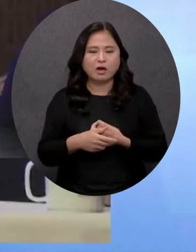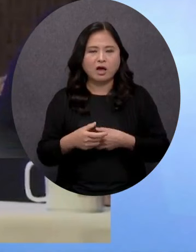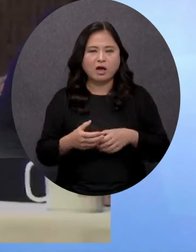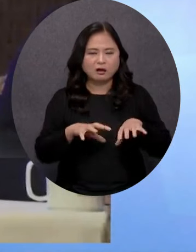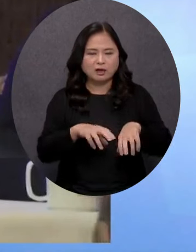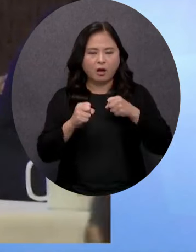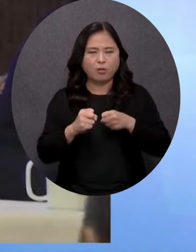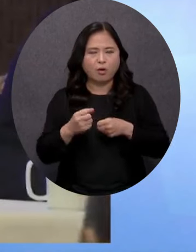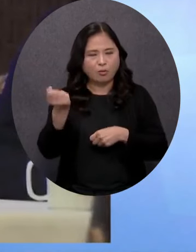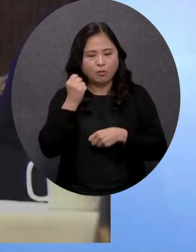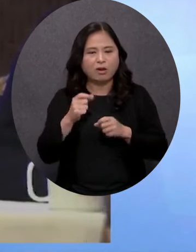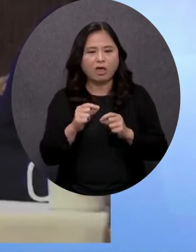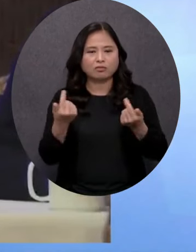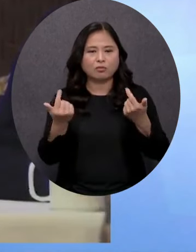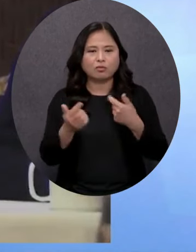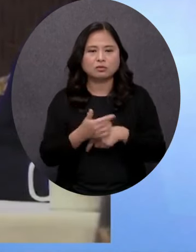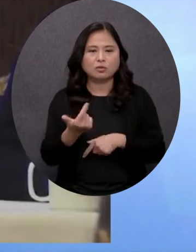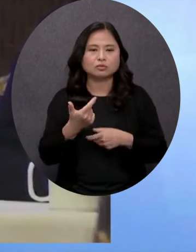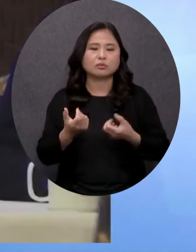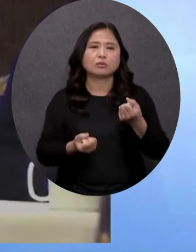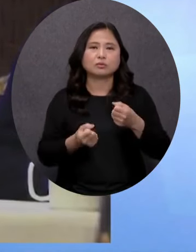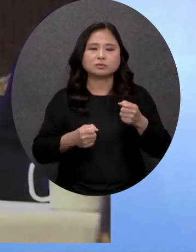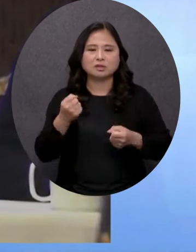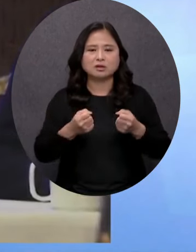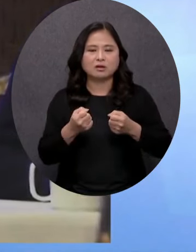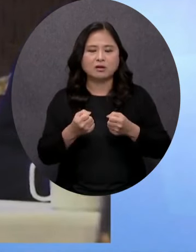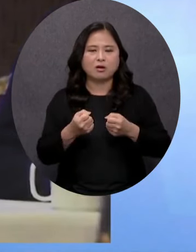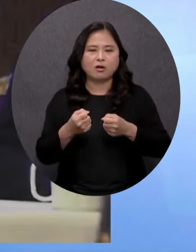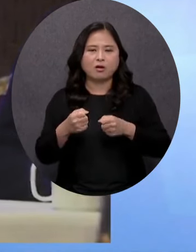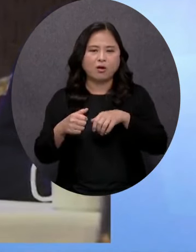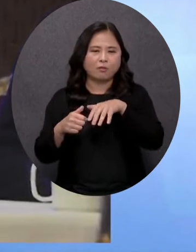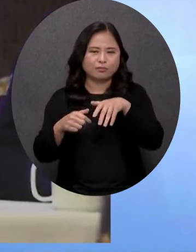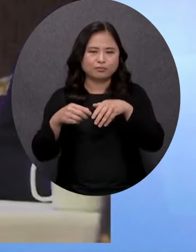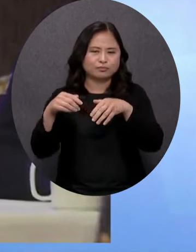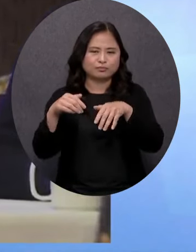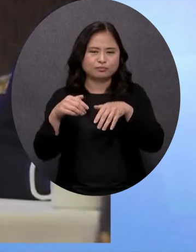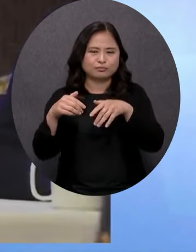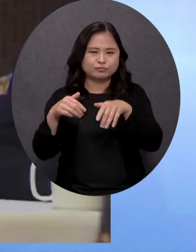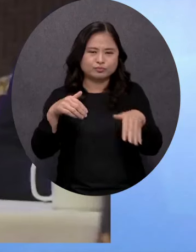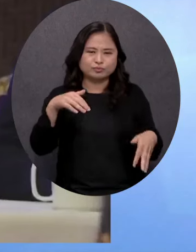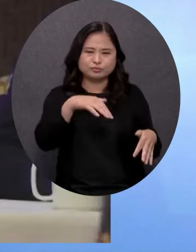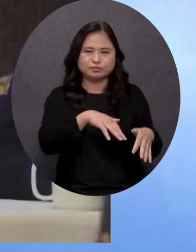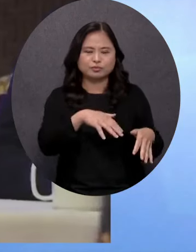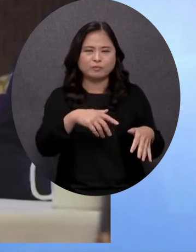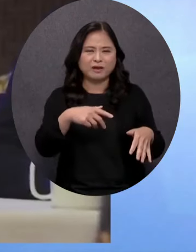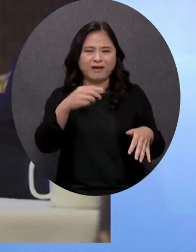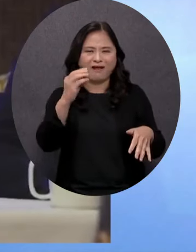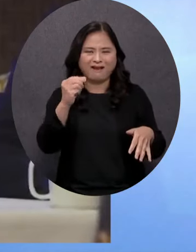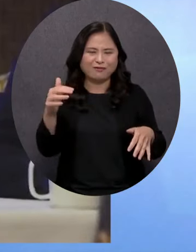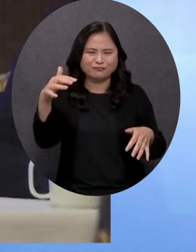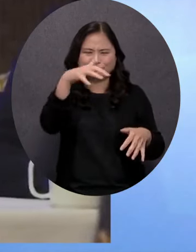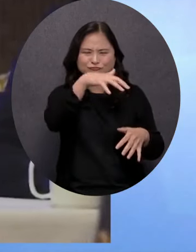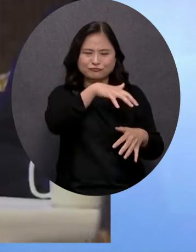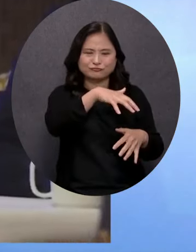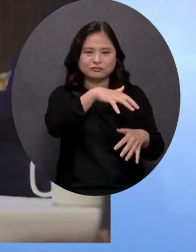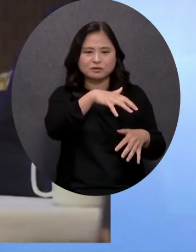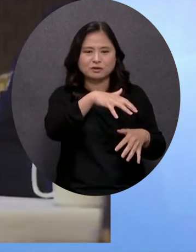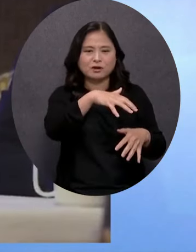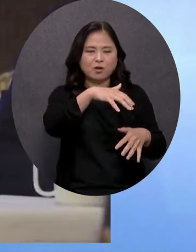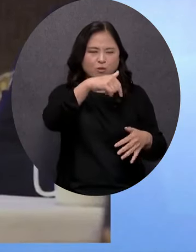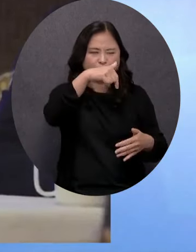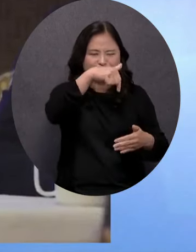难度。大部分车辆在陷落过程中给泥土掩埋，掩埋的